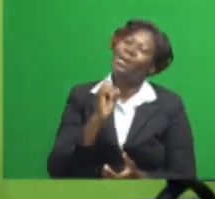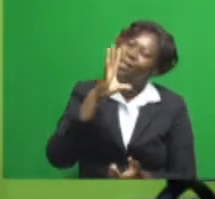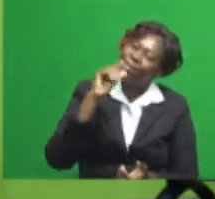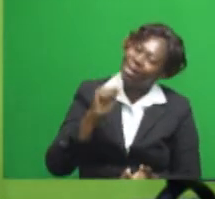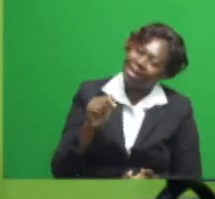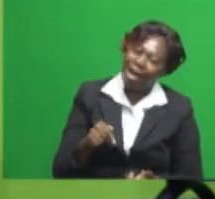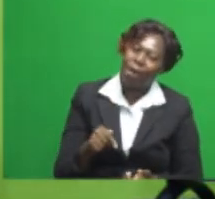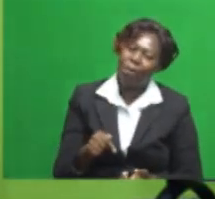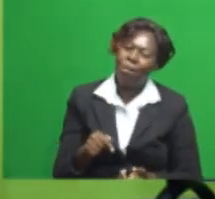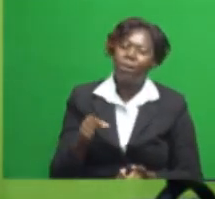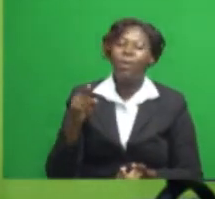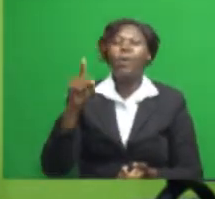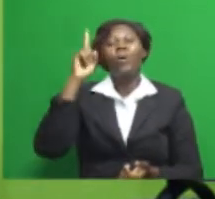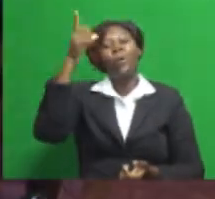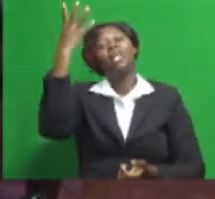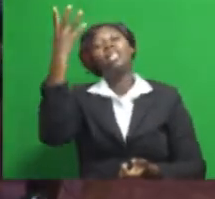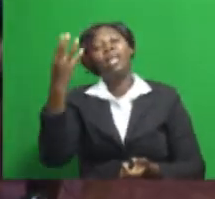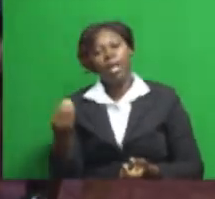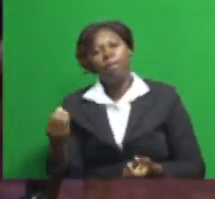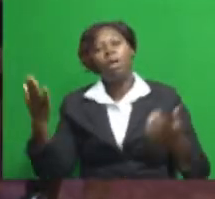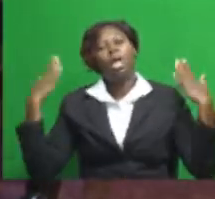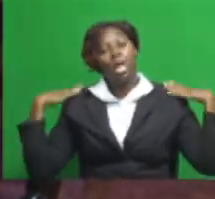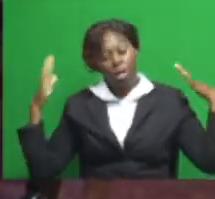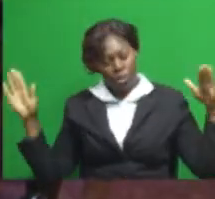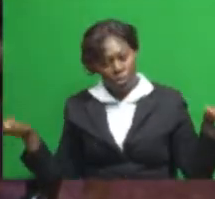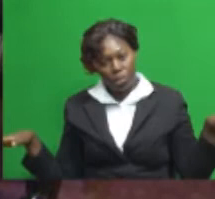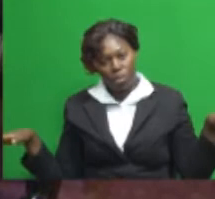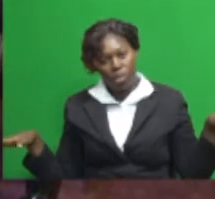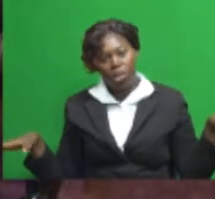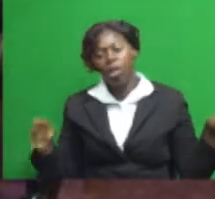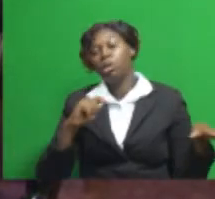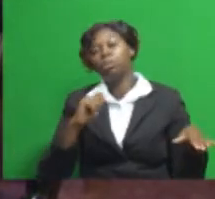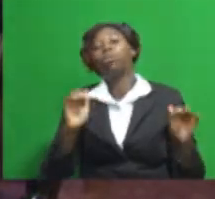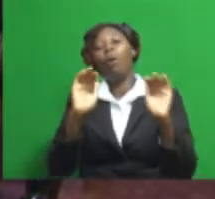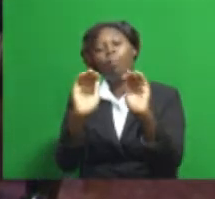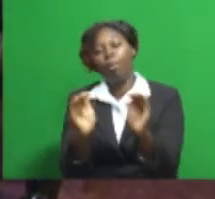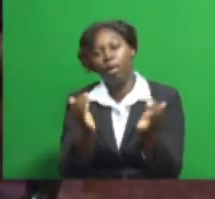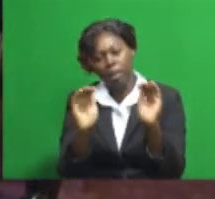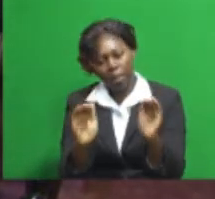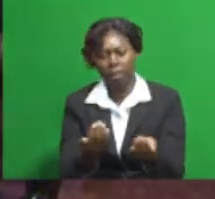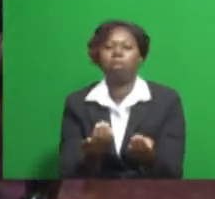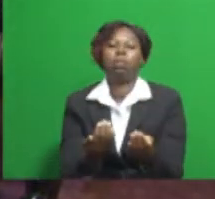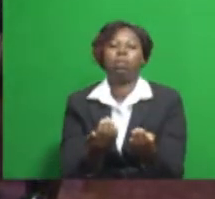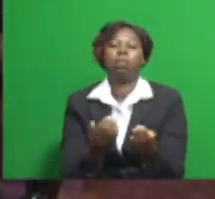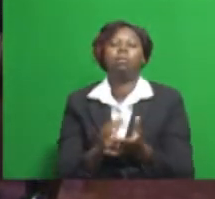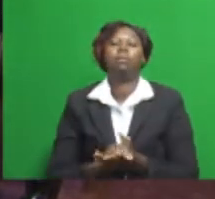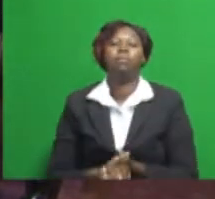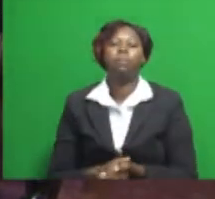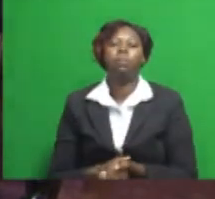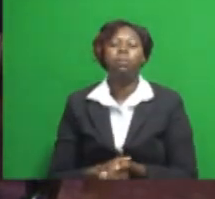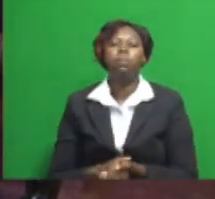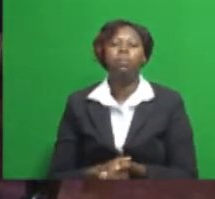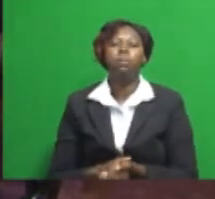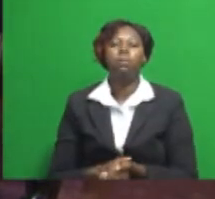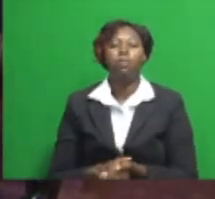dzinorwira muri kuibata here mufundisi kuti dzitoriko iri kujeka iri kujeka kuti kune ngirozi dzinorwira dzinorwira dzinotumwa namwari but nozero tichitaura